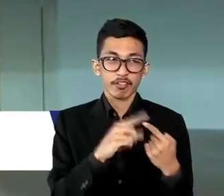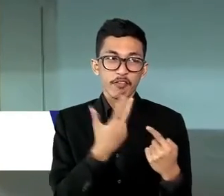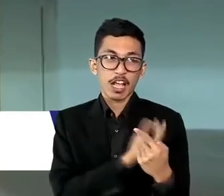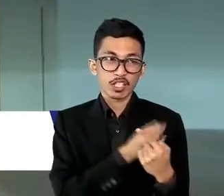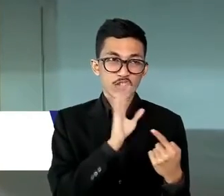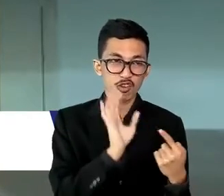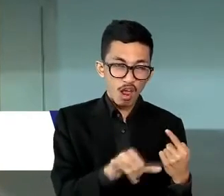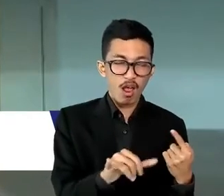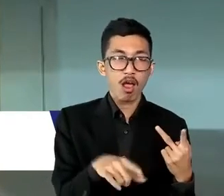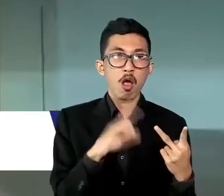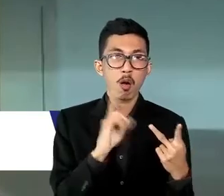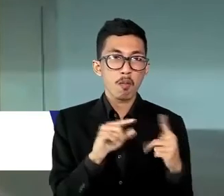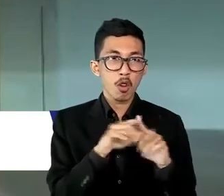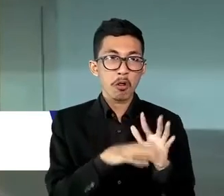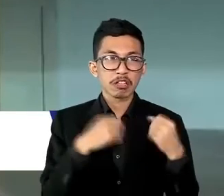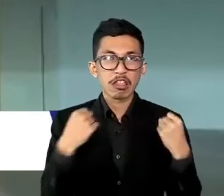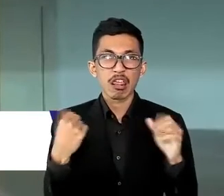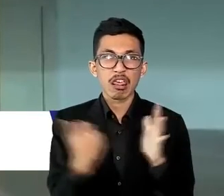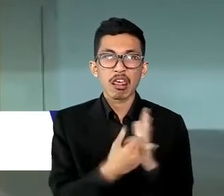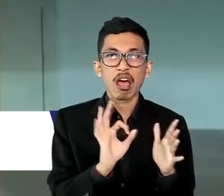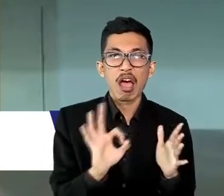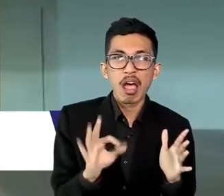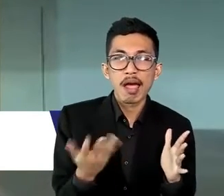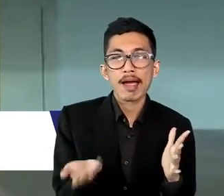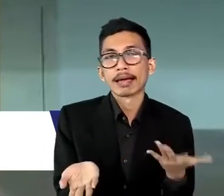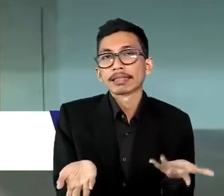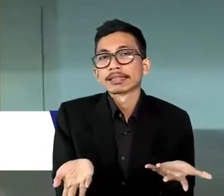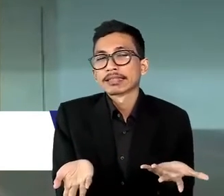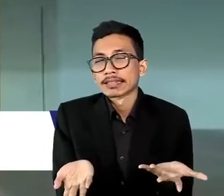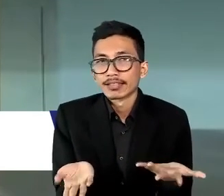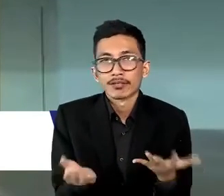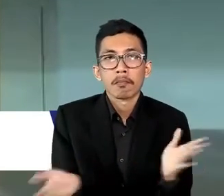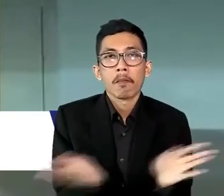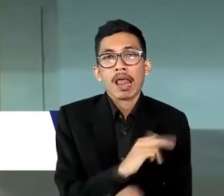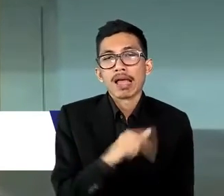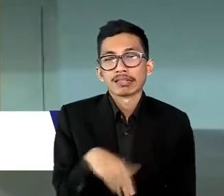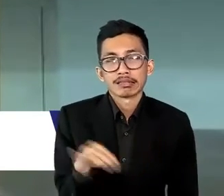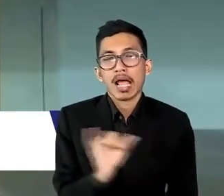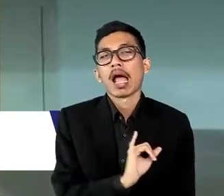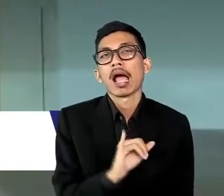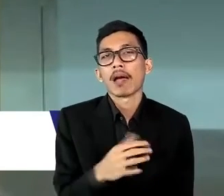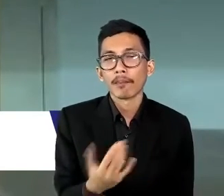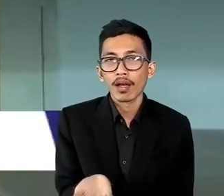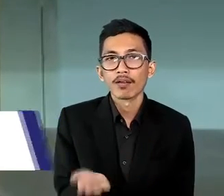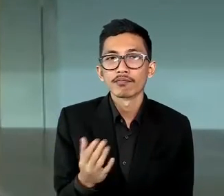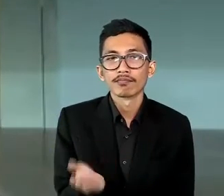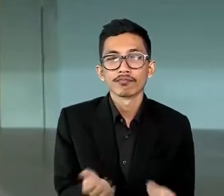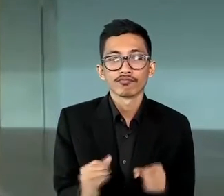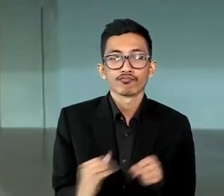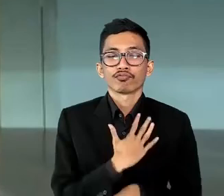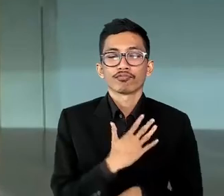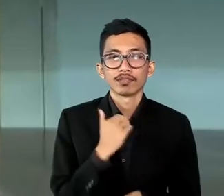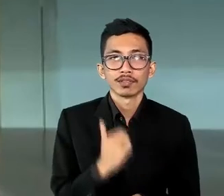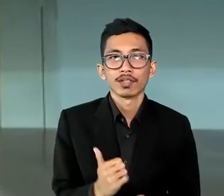ini kita tidak lakukan atau dengan ketat, ya nanti kita akan kembali dan kembali lagi akan terkena lagi. Jadi sekali